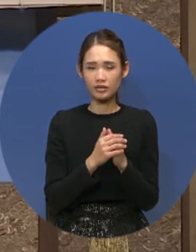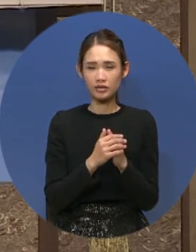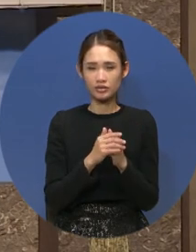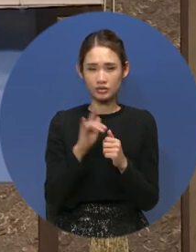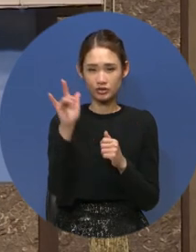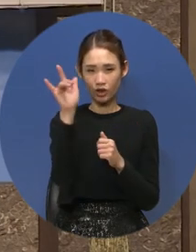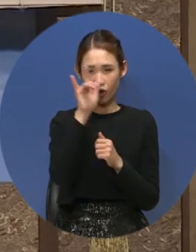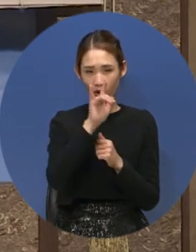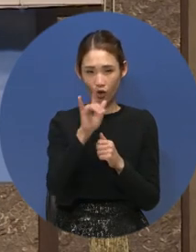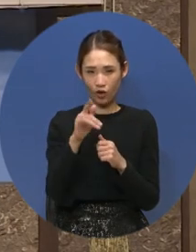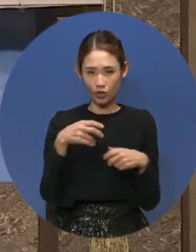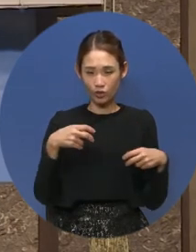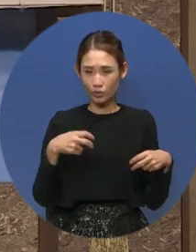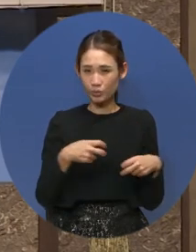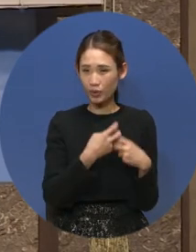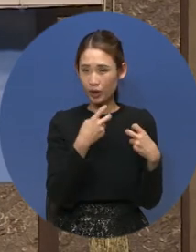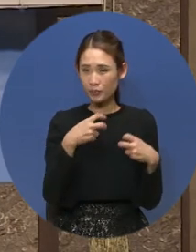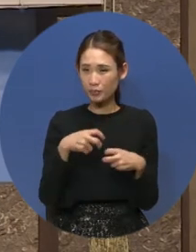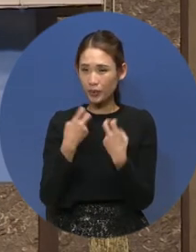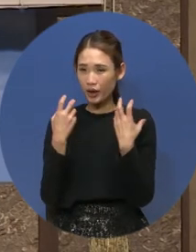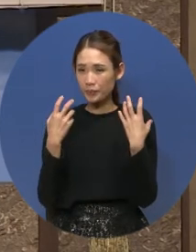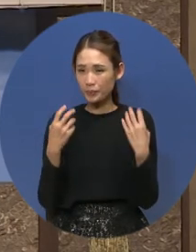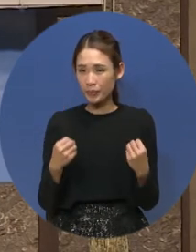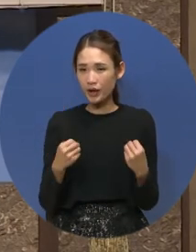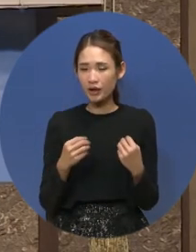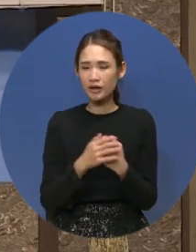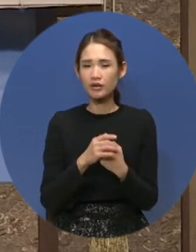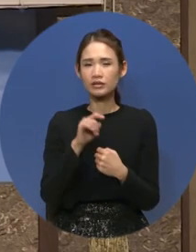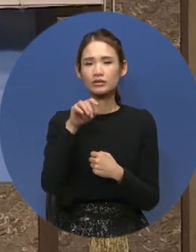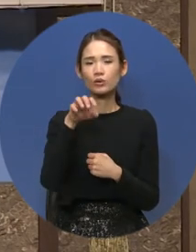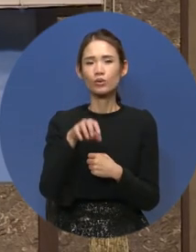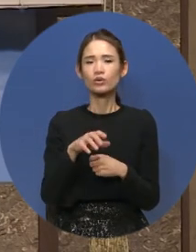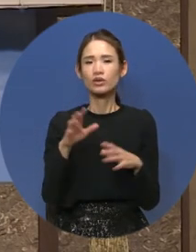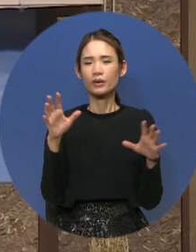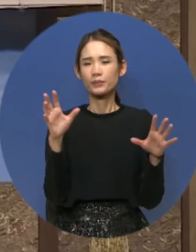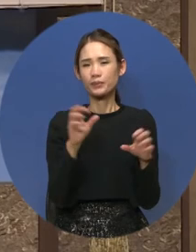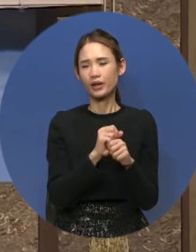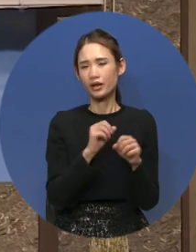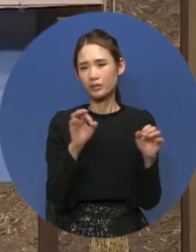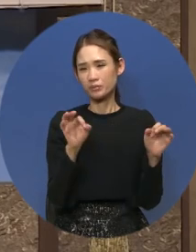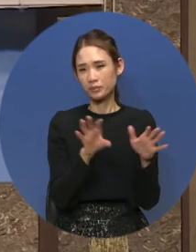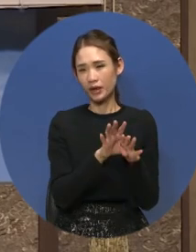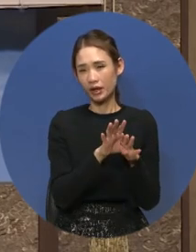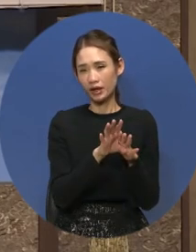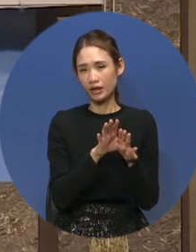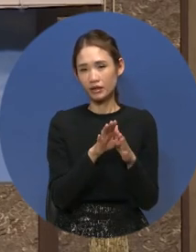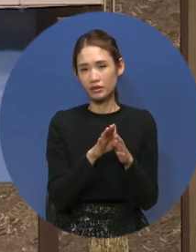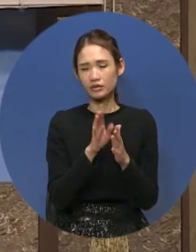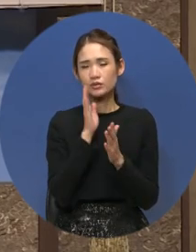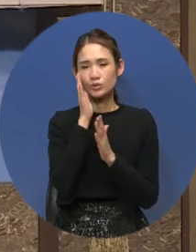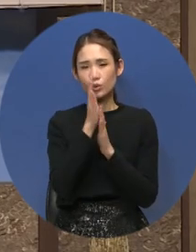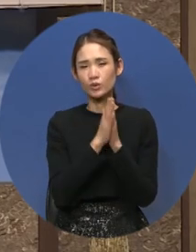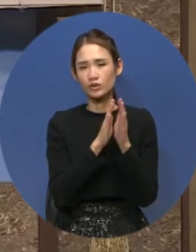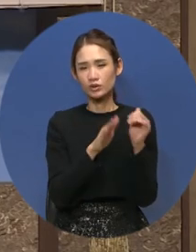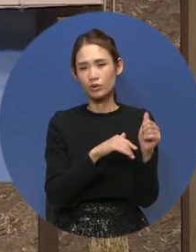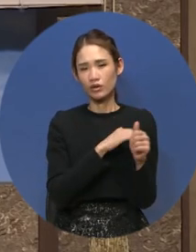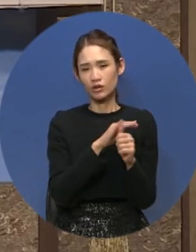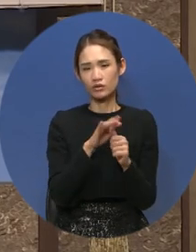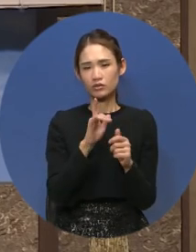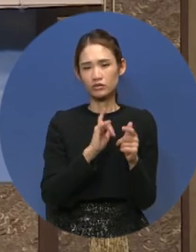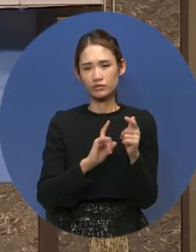전국에서 교통사고가 가장 많은 곳입니다. 그곳을 철거를 해서 그 주변이 녹지 환경과